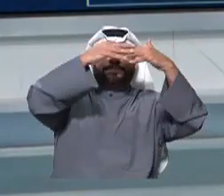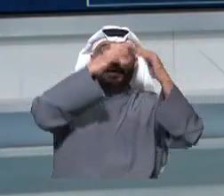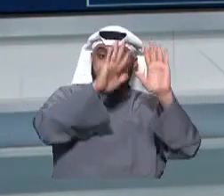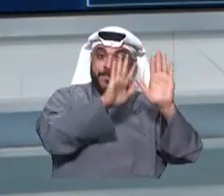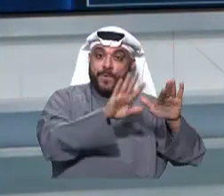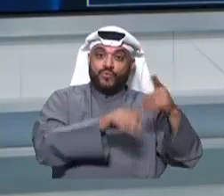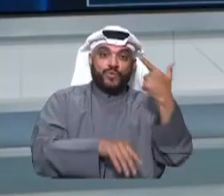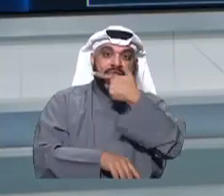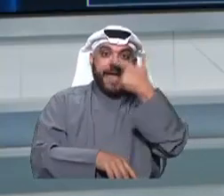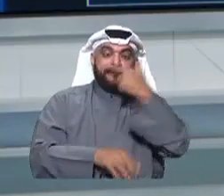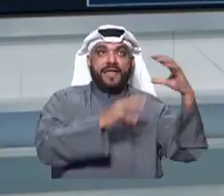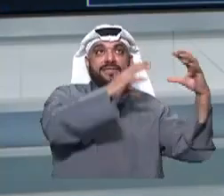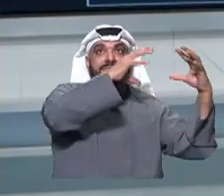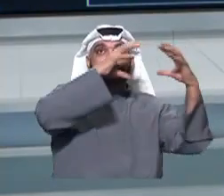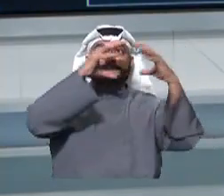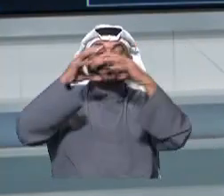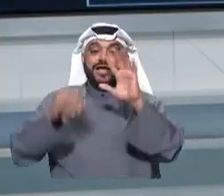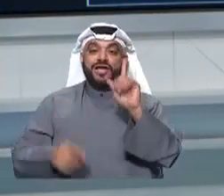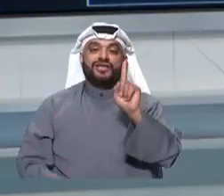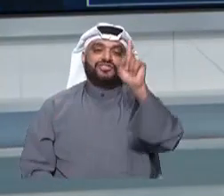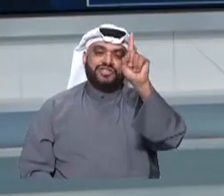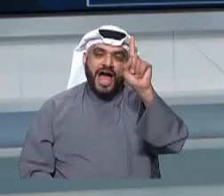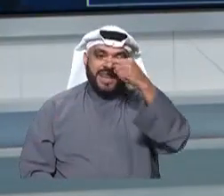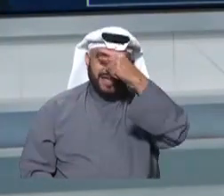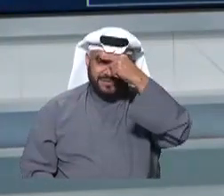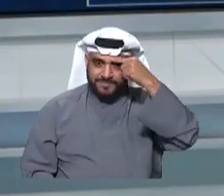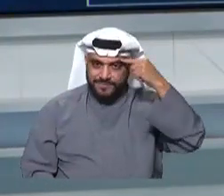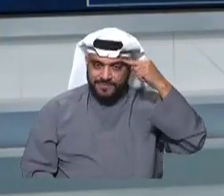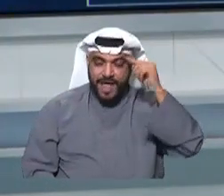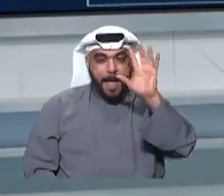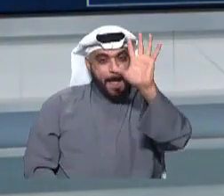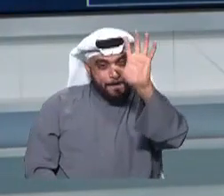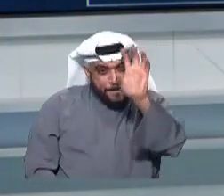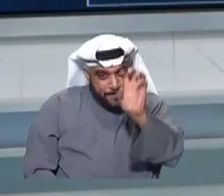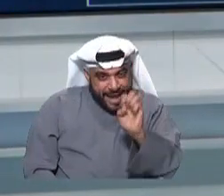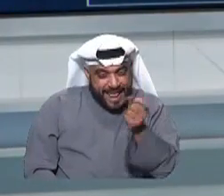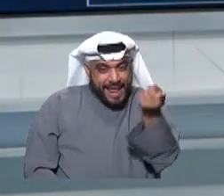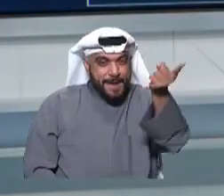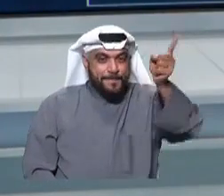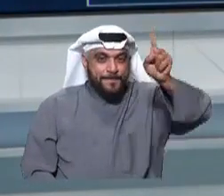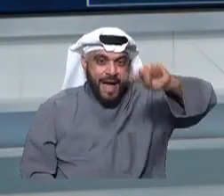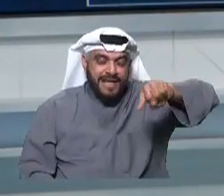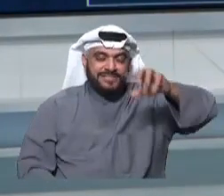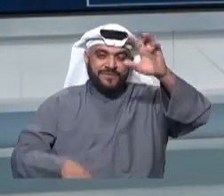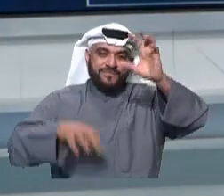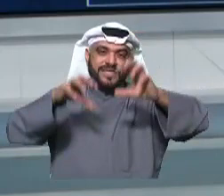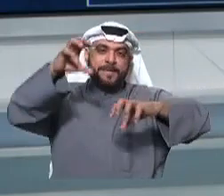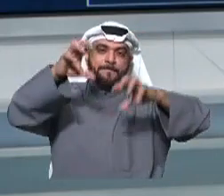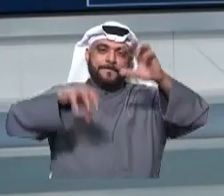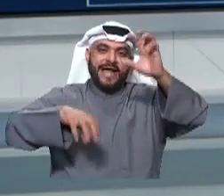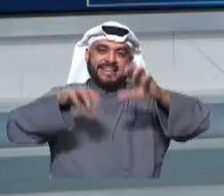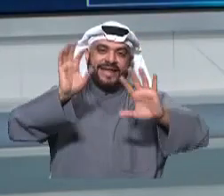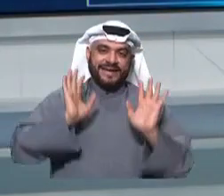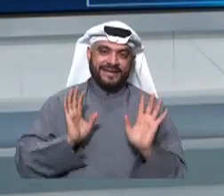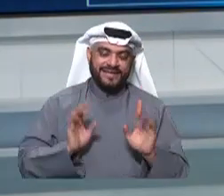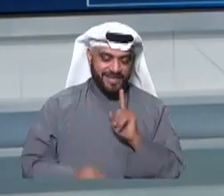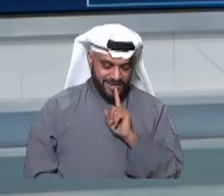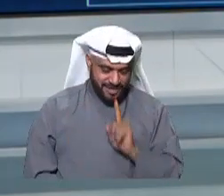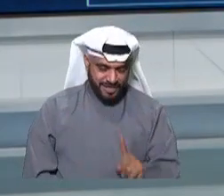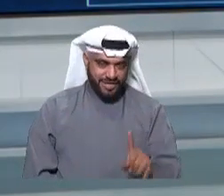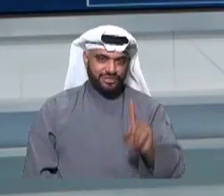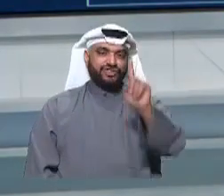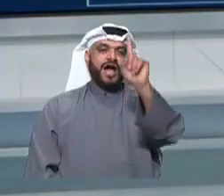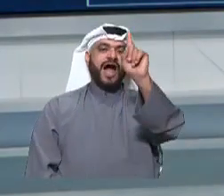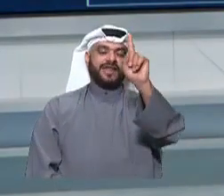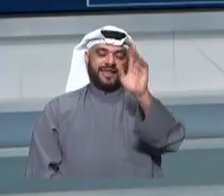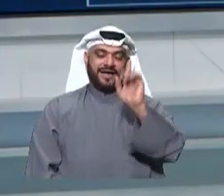وراح تبدي معنا فرص الأمطار بإذن الله مع نهاية نهار يوم الغد. راح تستمر معنا أيضا في فترة المساء خفيفة متفرقة على